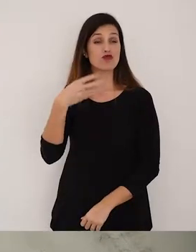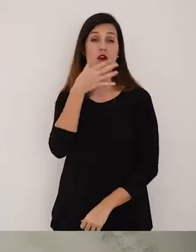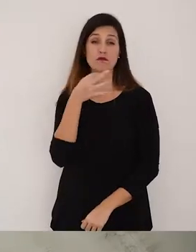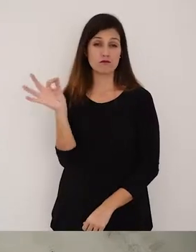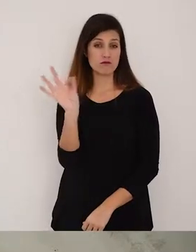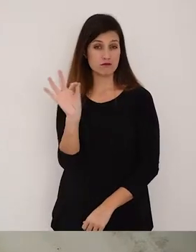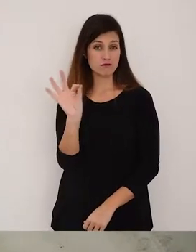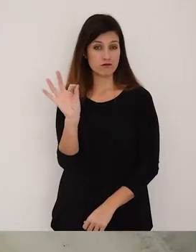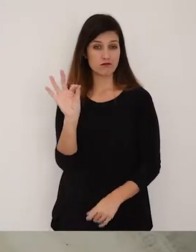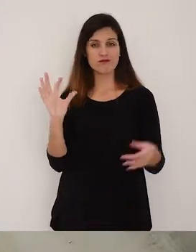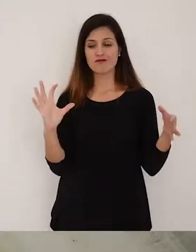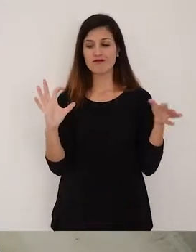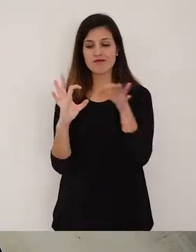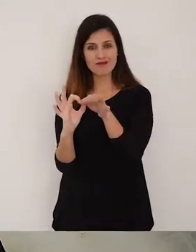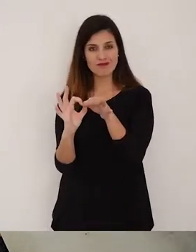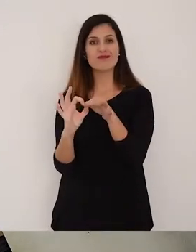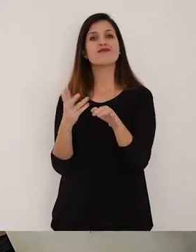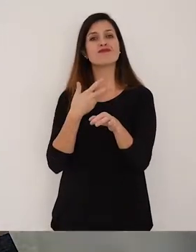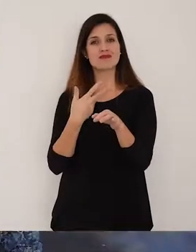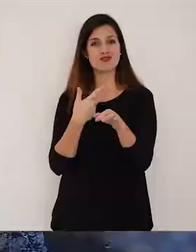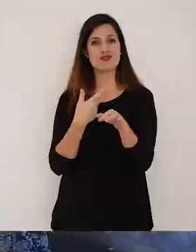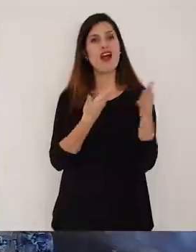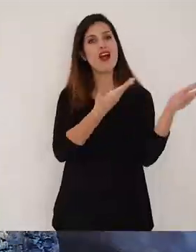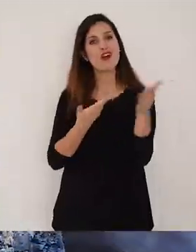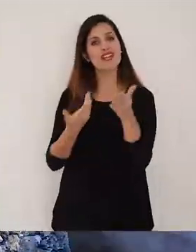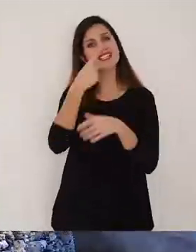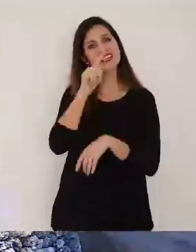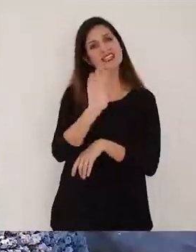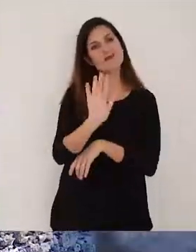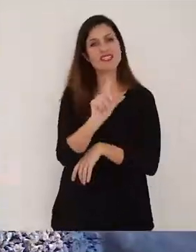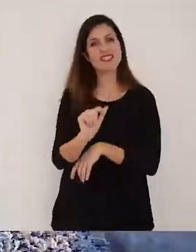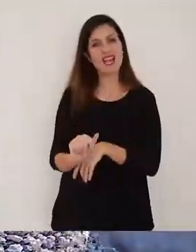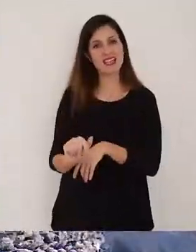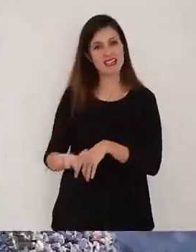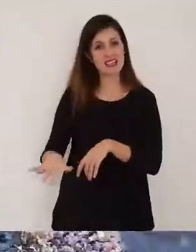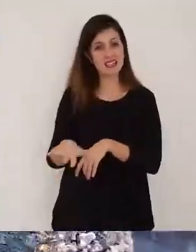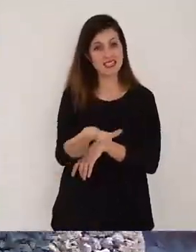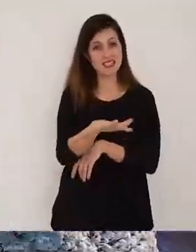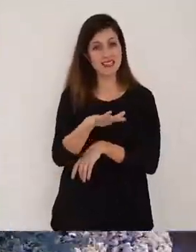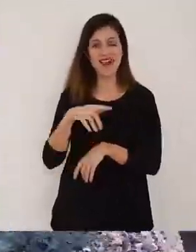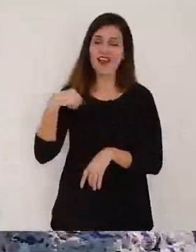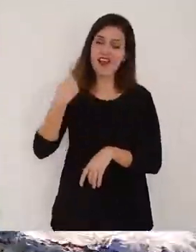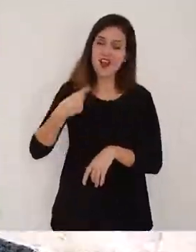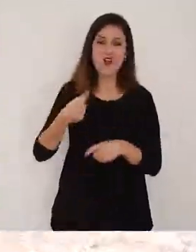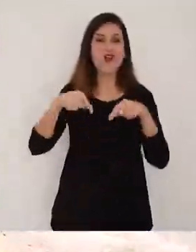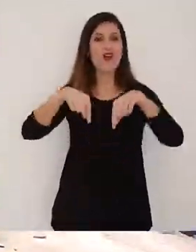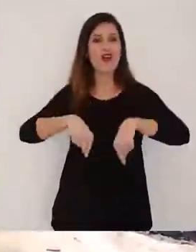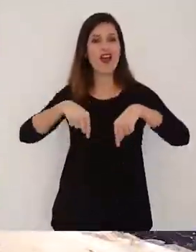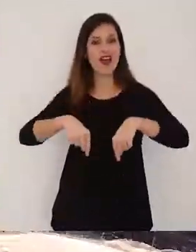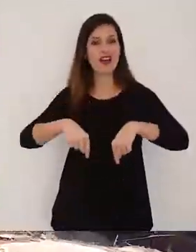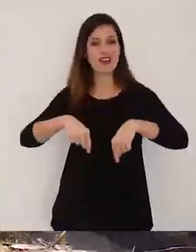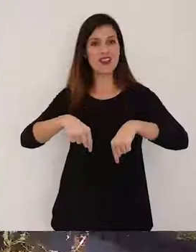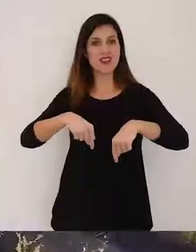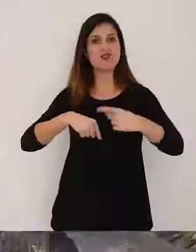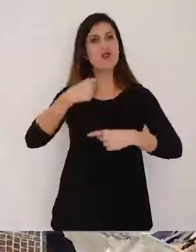Le bellezze di Miggiano si coniugano alla tradizione dell'accoglienza salentina, che qui nel Capo di Leuca conserva ancora le